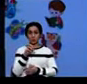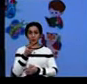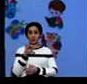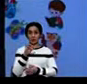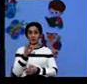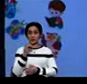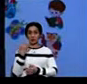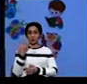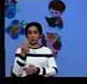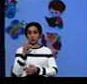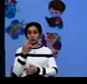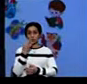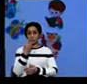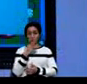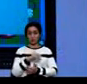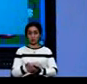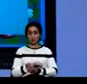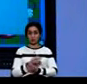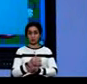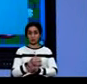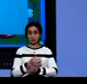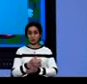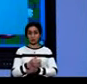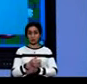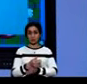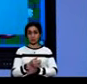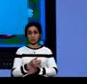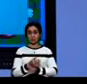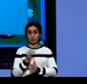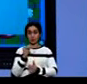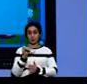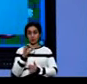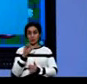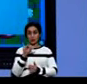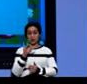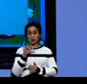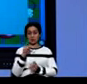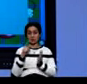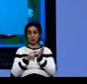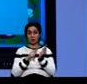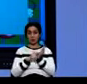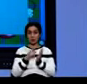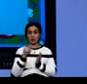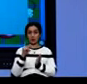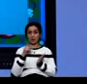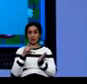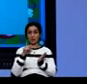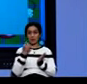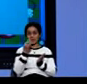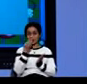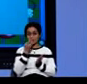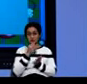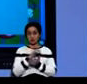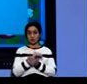Малики пять тюльпанов. Следующее предложение. У Севары семь гвоздик.